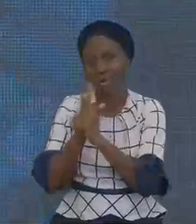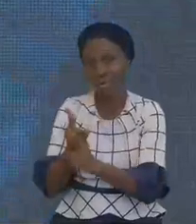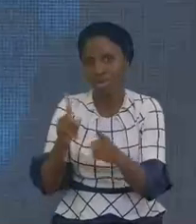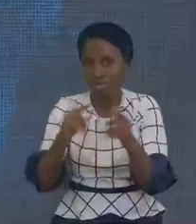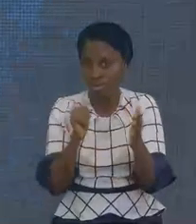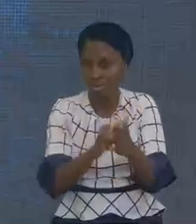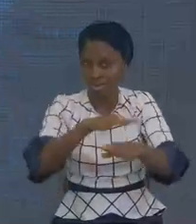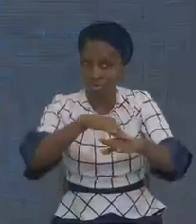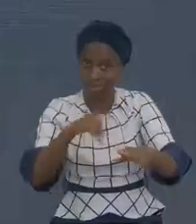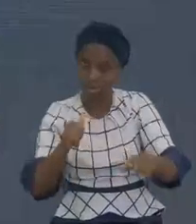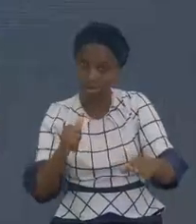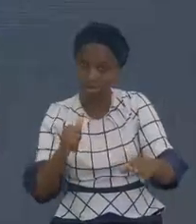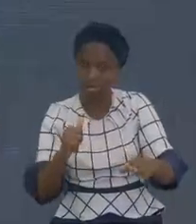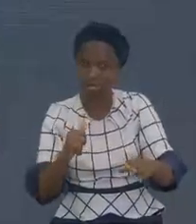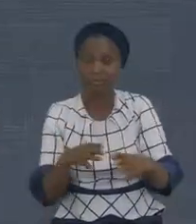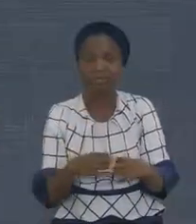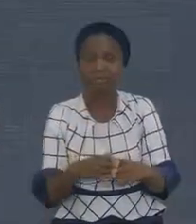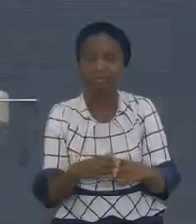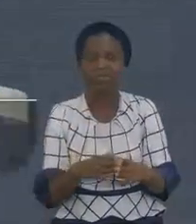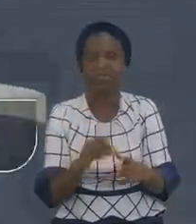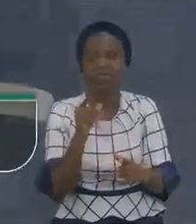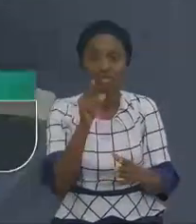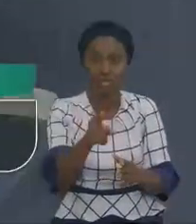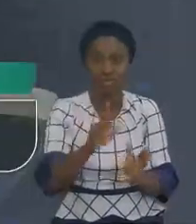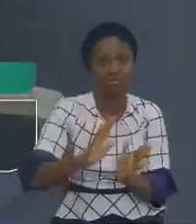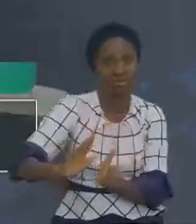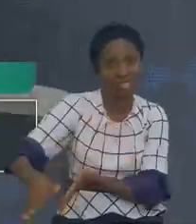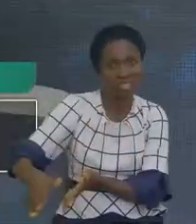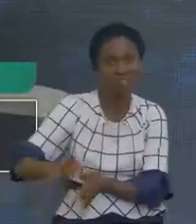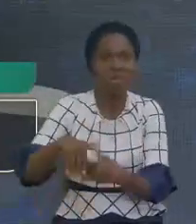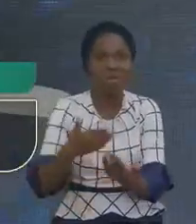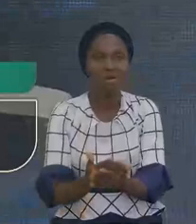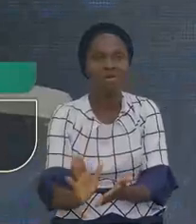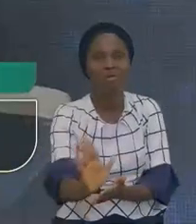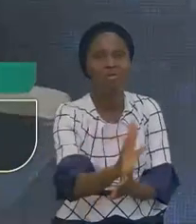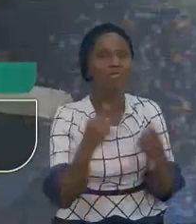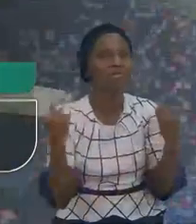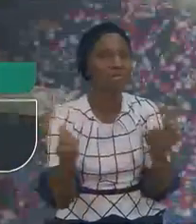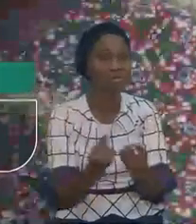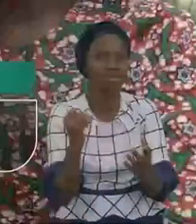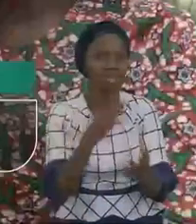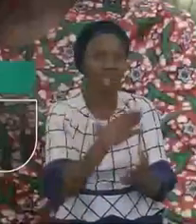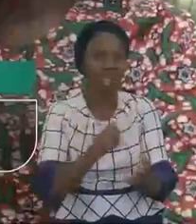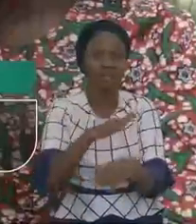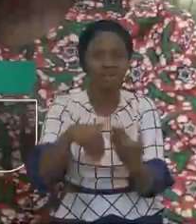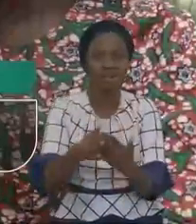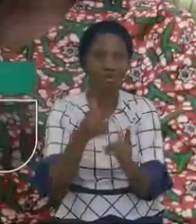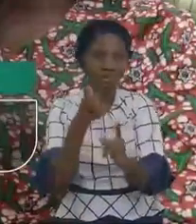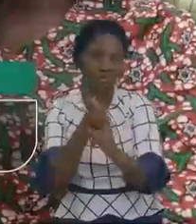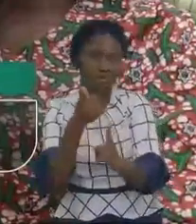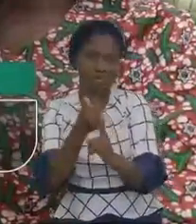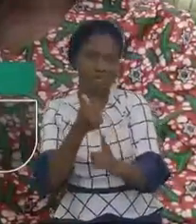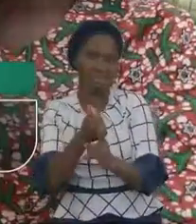premièrement, tu dois laisser tous tes péchés et ton égocentrisme derrière.